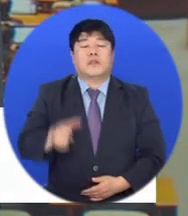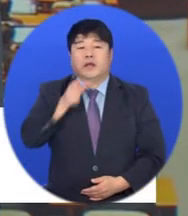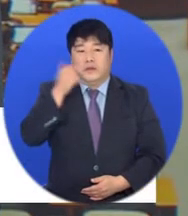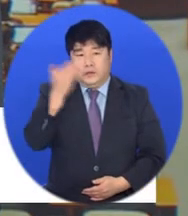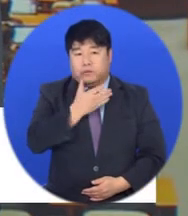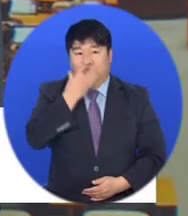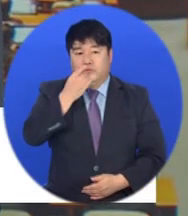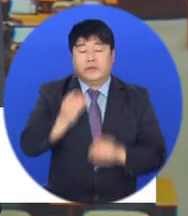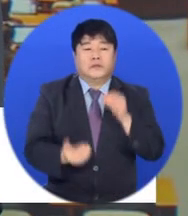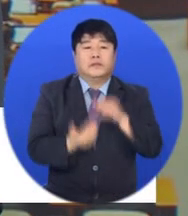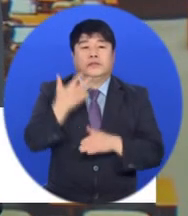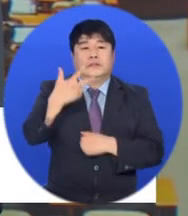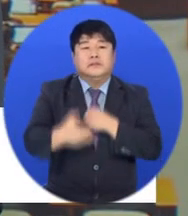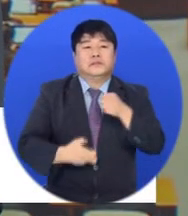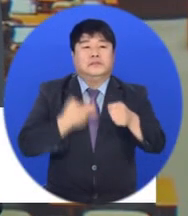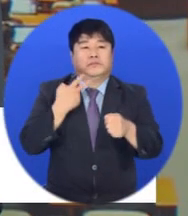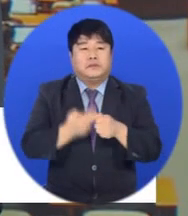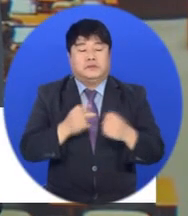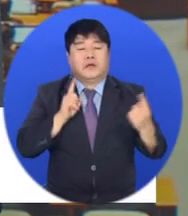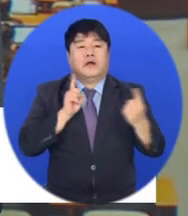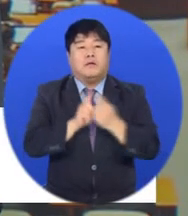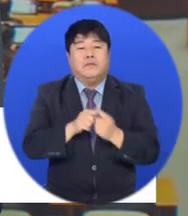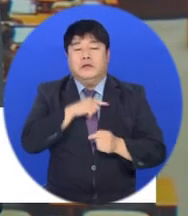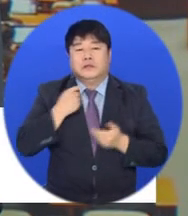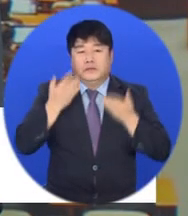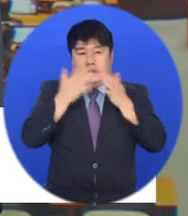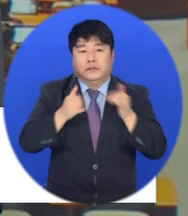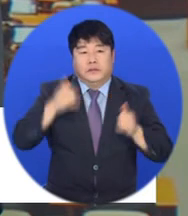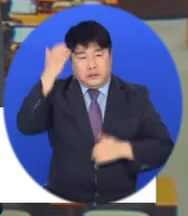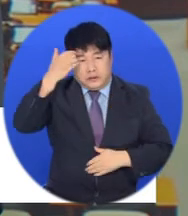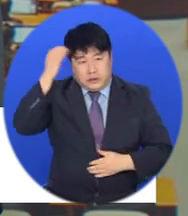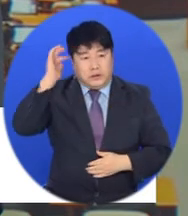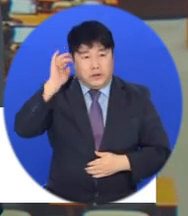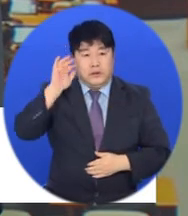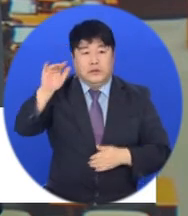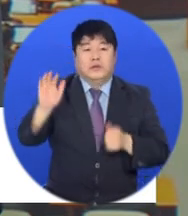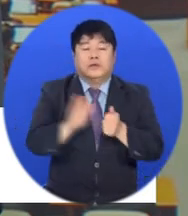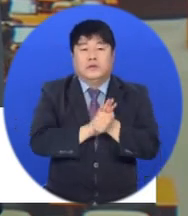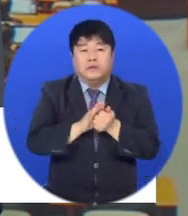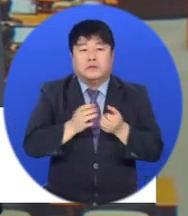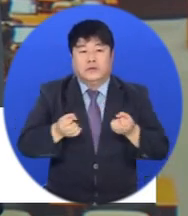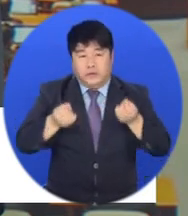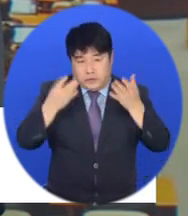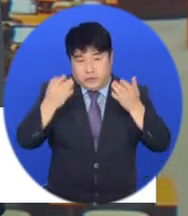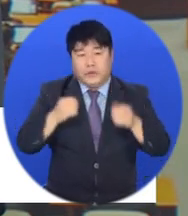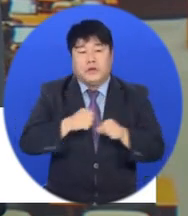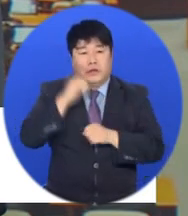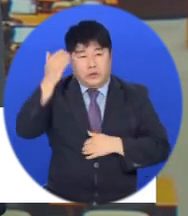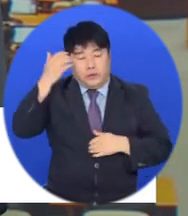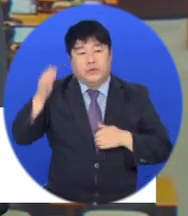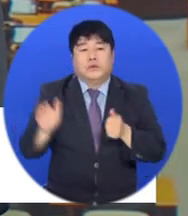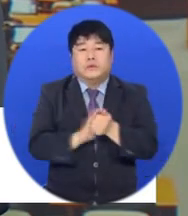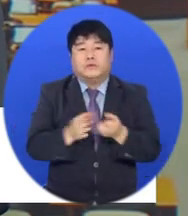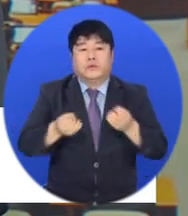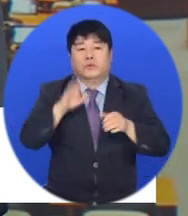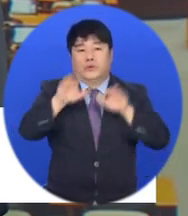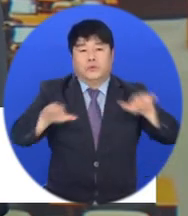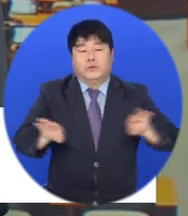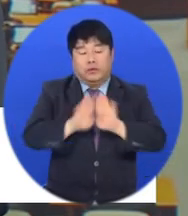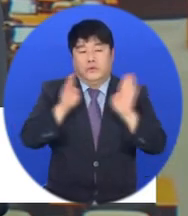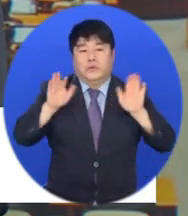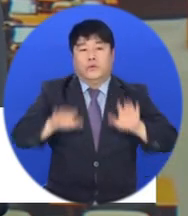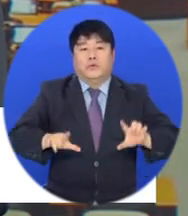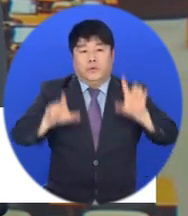여순 사건 72주년을 맞아 희생자들의 넋을 기리는 추념식과 위령제가 곳곳에서 열렸습니다.